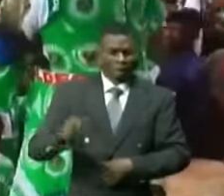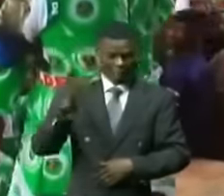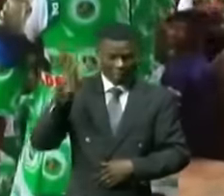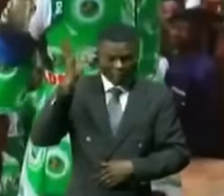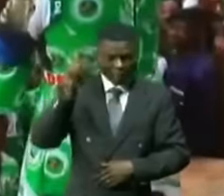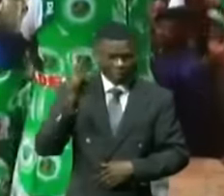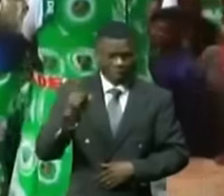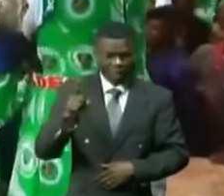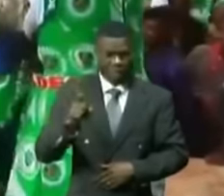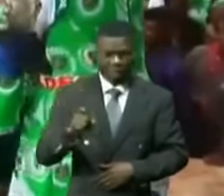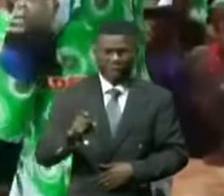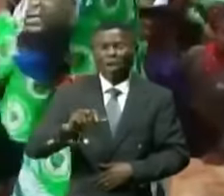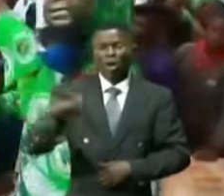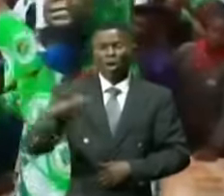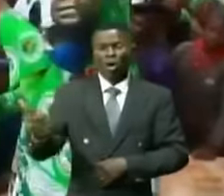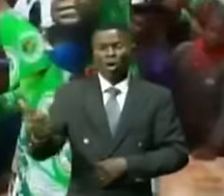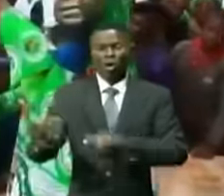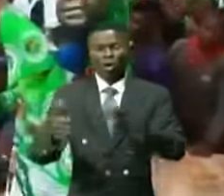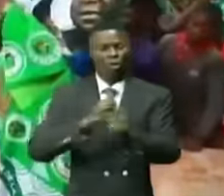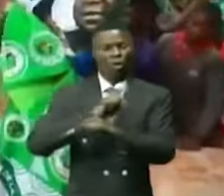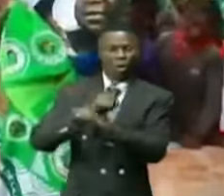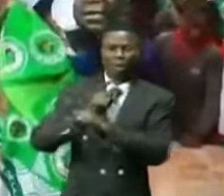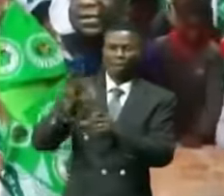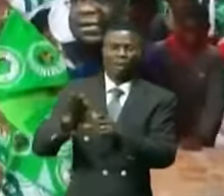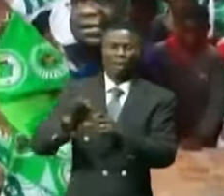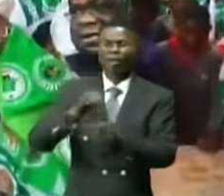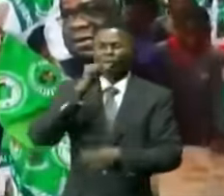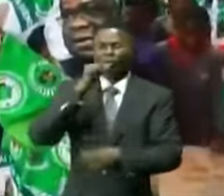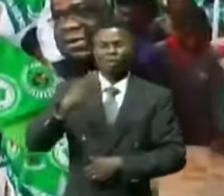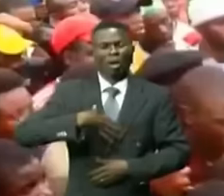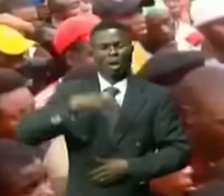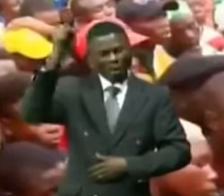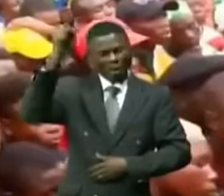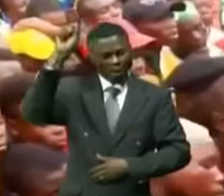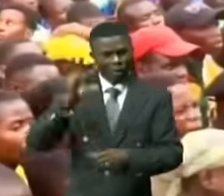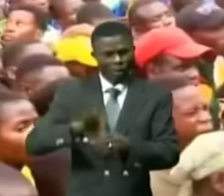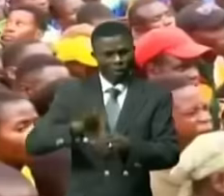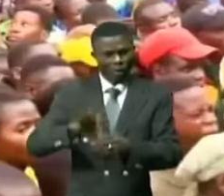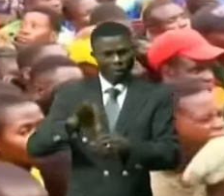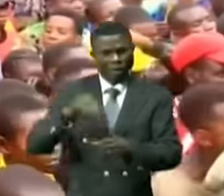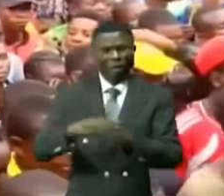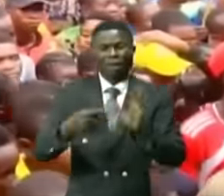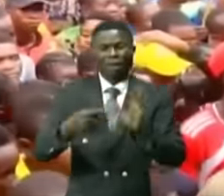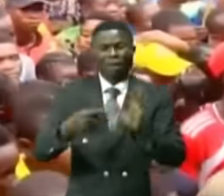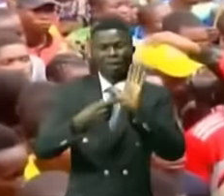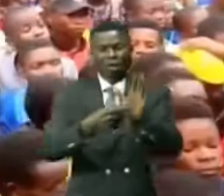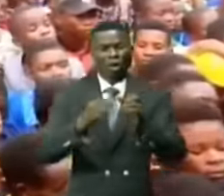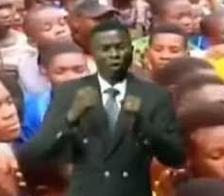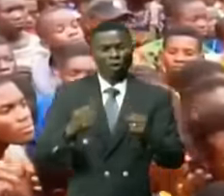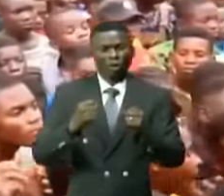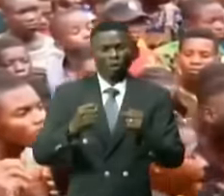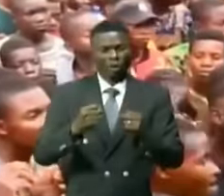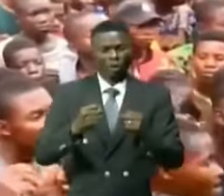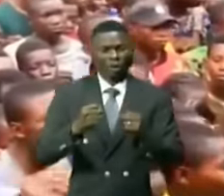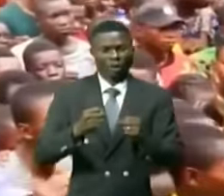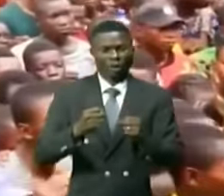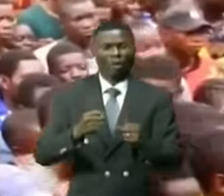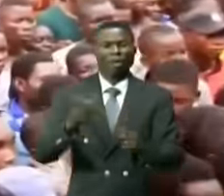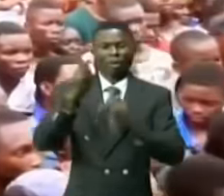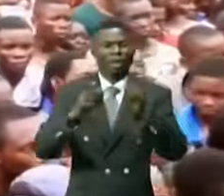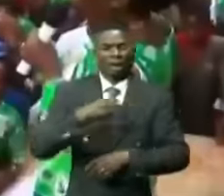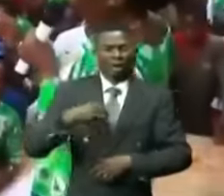Rien ne pourra l'empêcher de remporter cette élection. À travers cette formation des forces centrales de